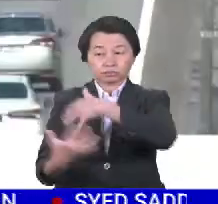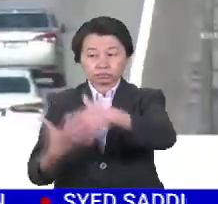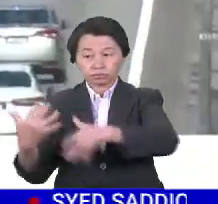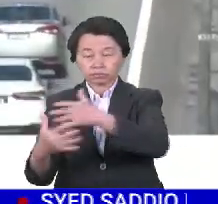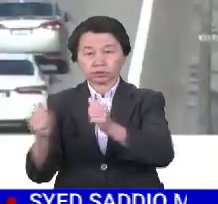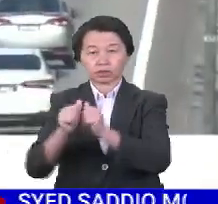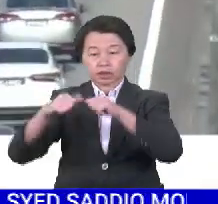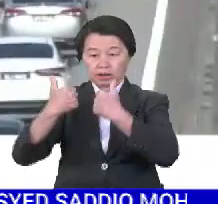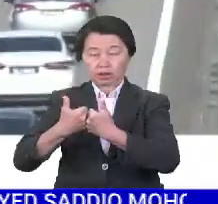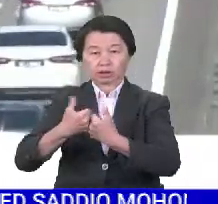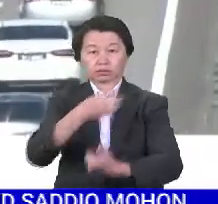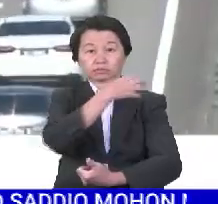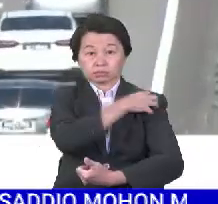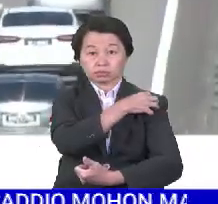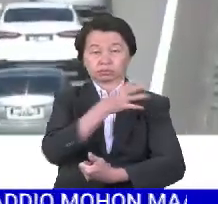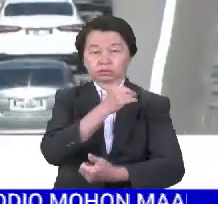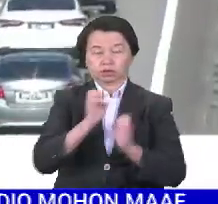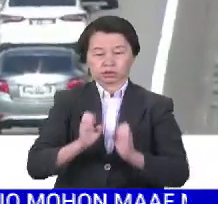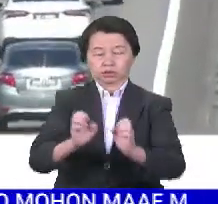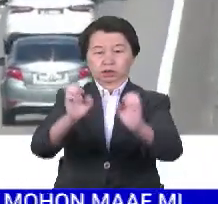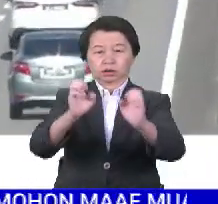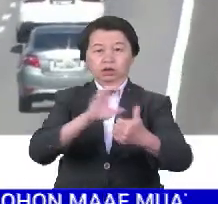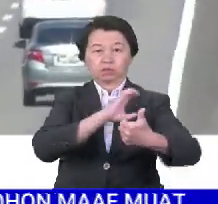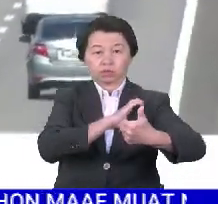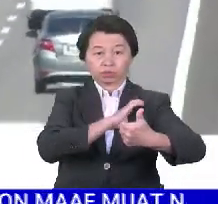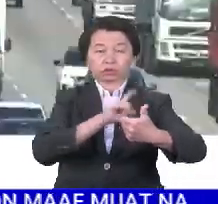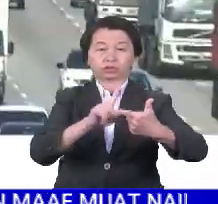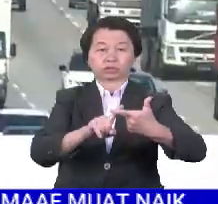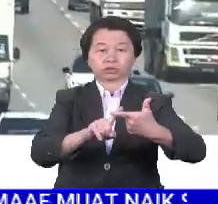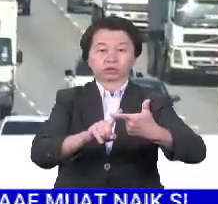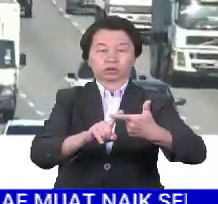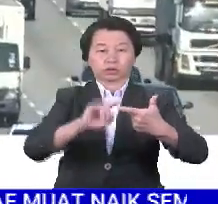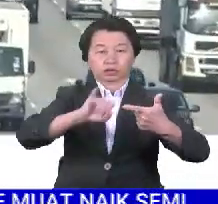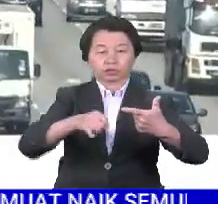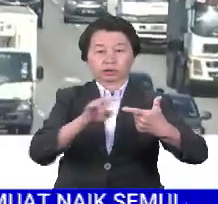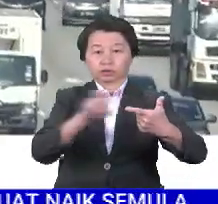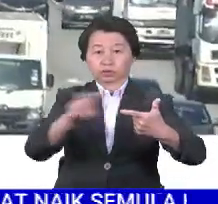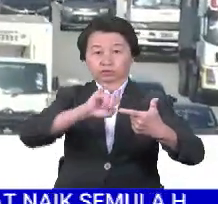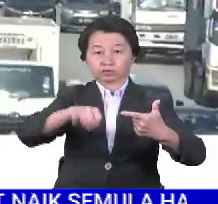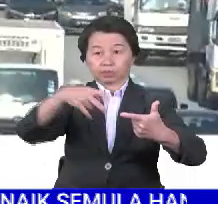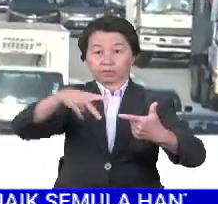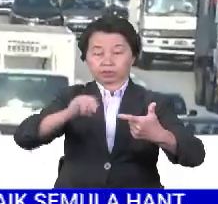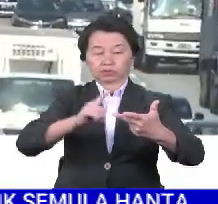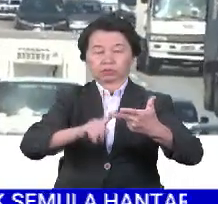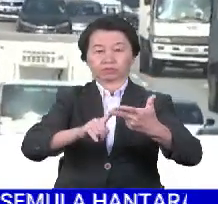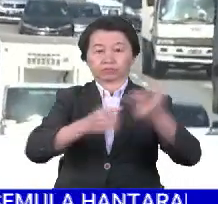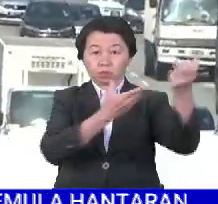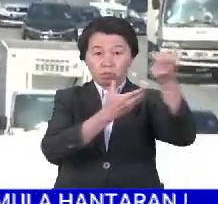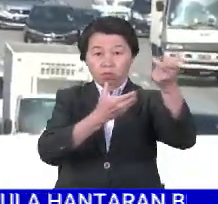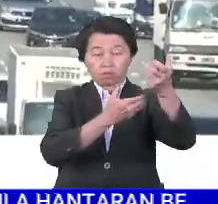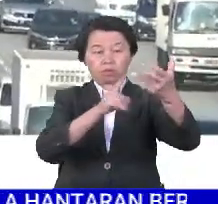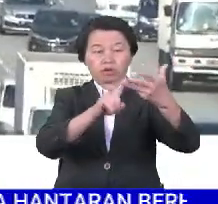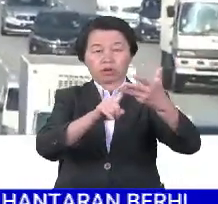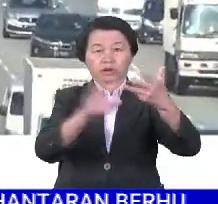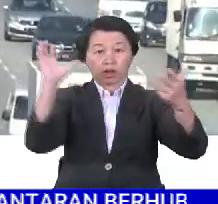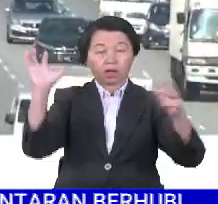bersama agensi penguatkuasaan dan kecemasan seperti Polis Diraja Malaysia, Jabatan Pengangkutan Jalan, Jabatan Bomba dan Penyelamat